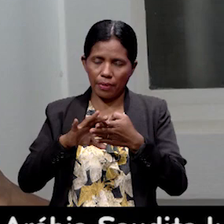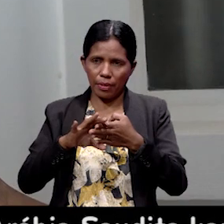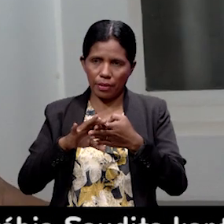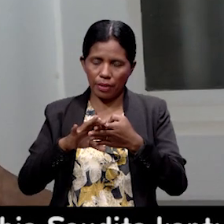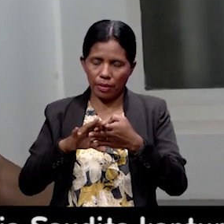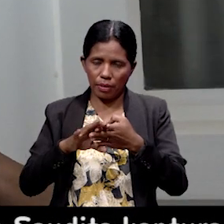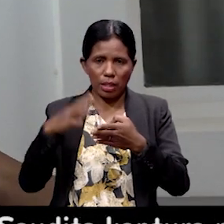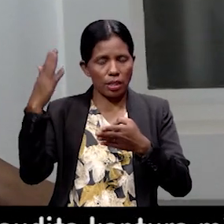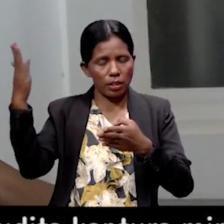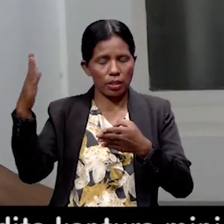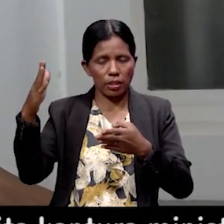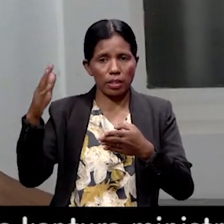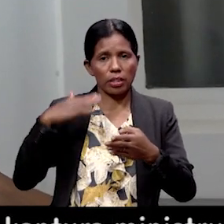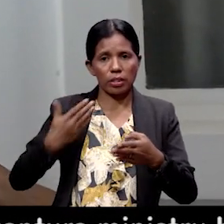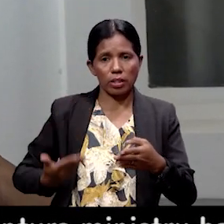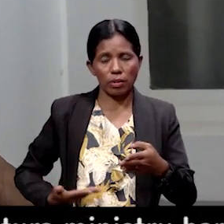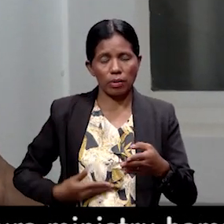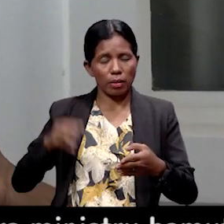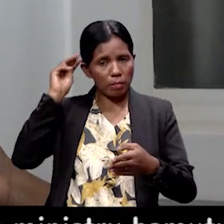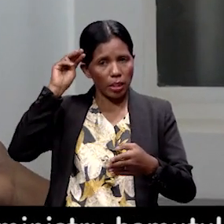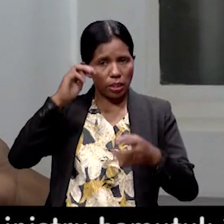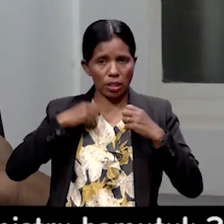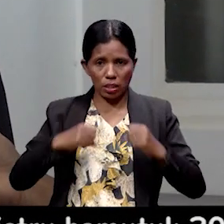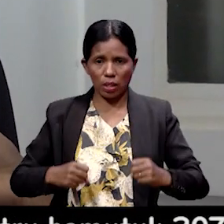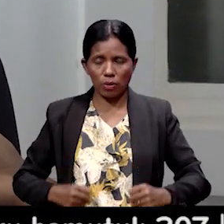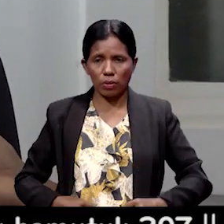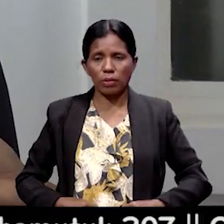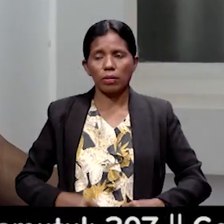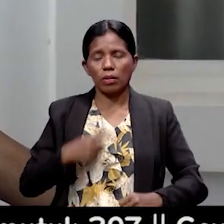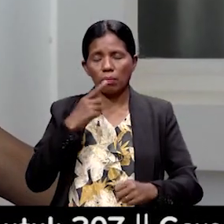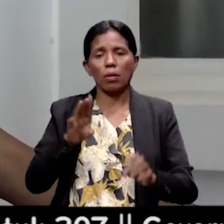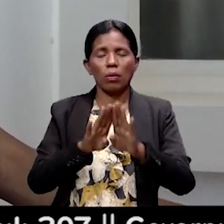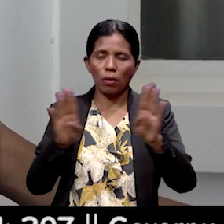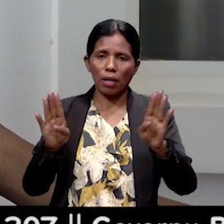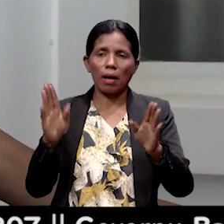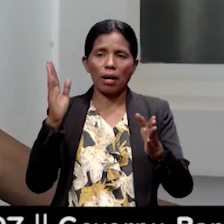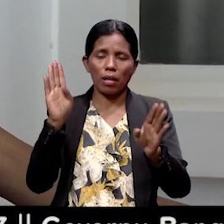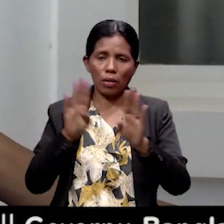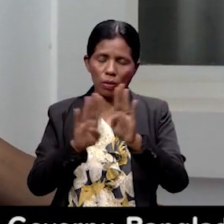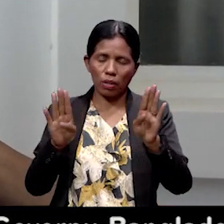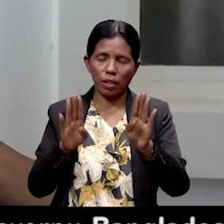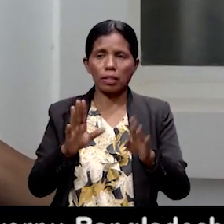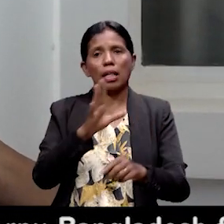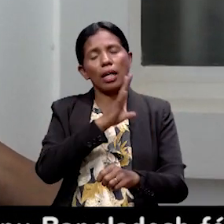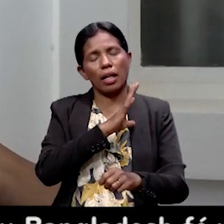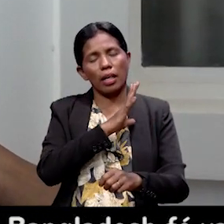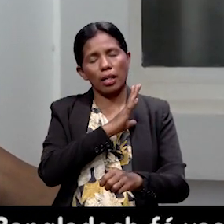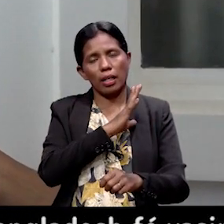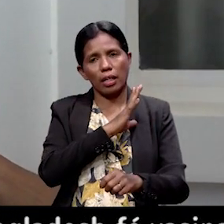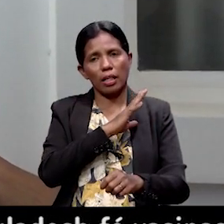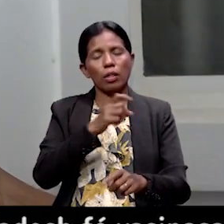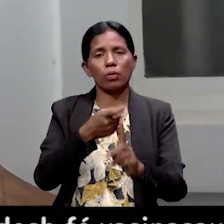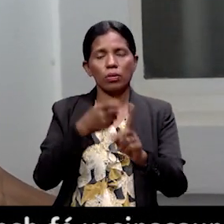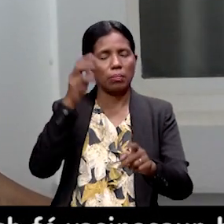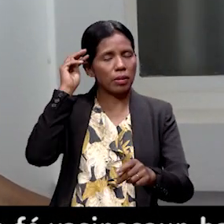sura ministra Saudi para tu sur rekomendasi kono ba reativa ola oira hau su den den se hengela rekomendasi susi Ministério